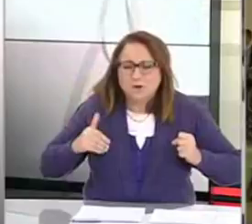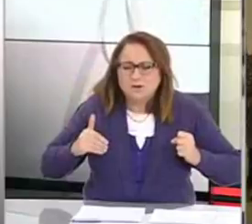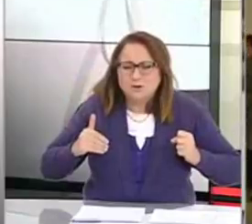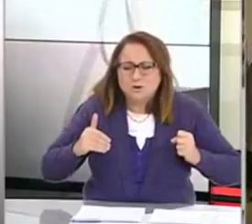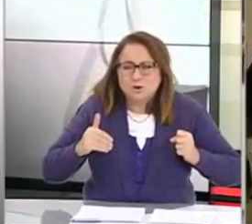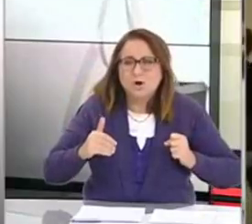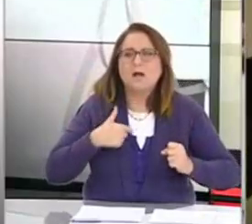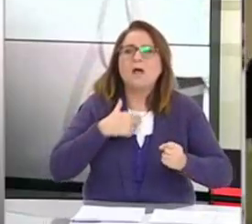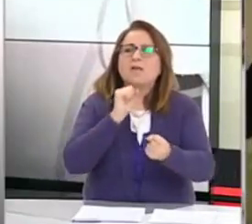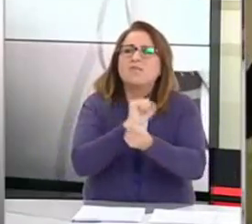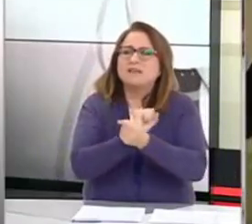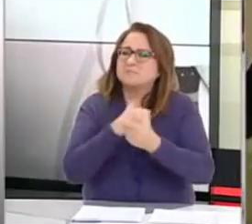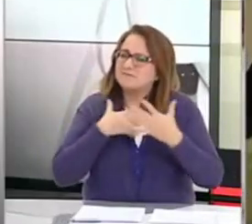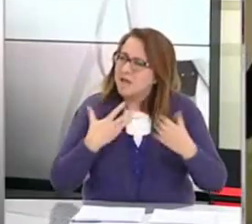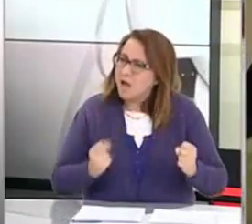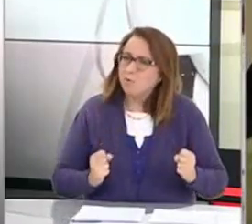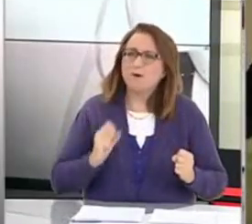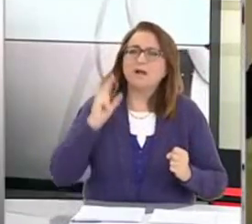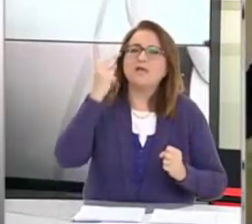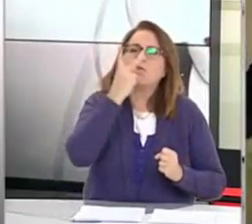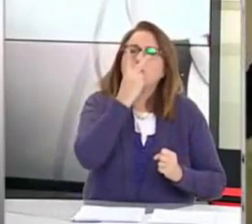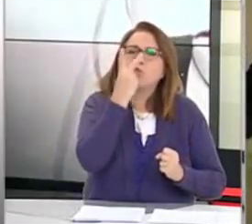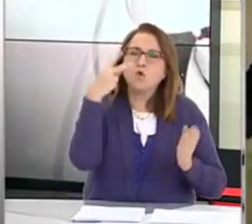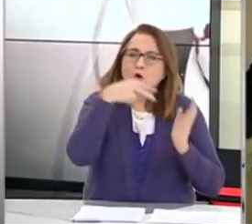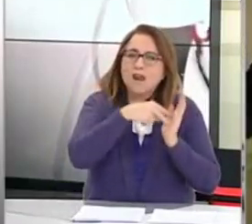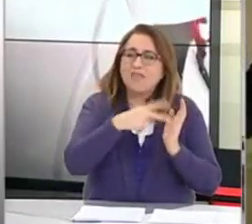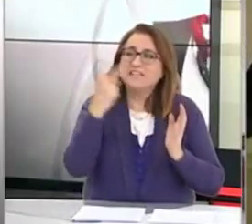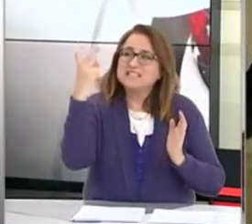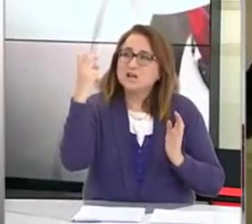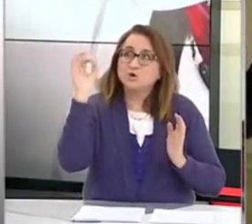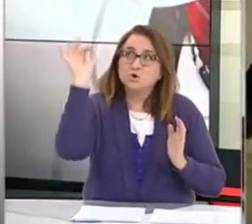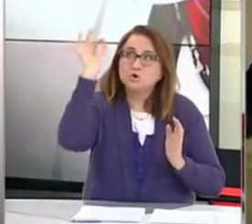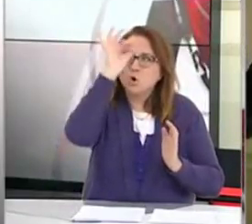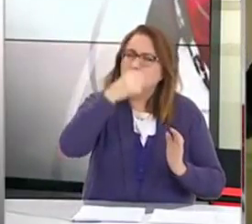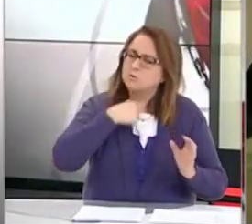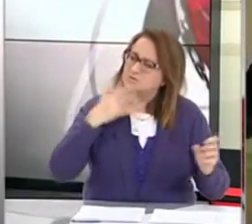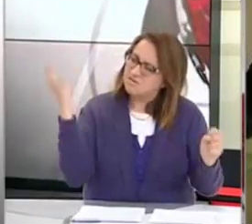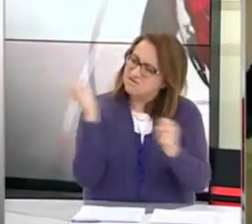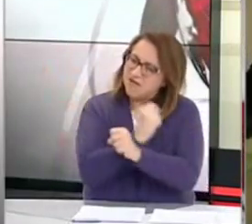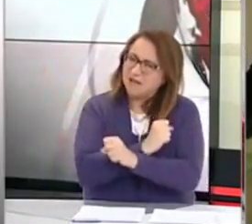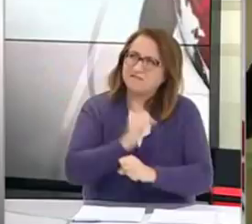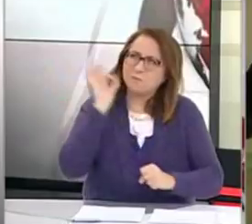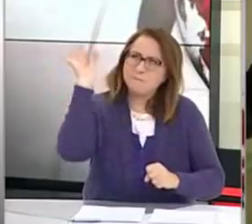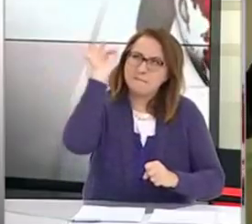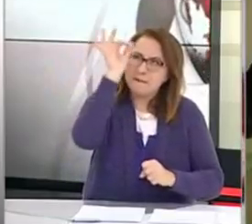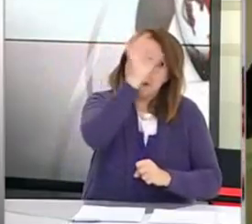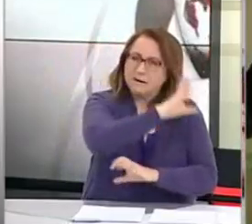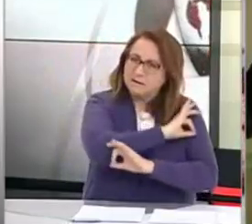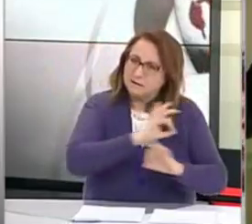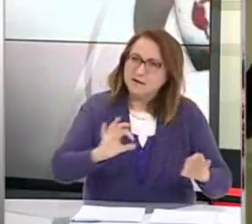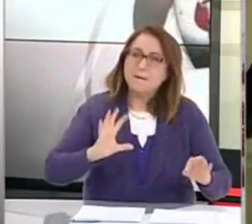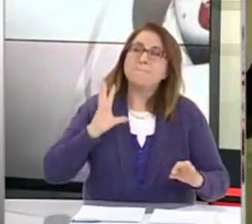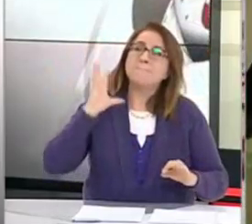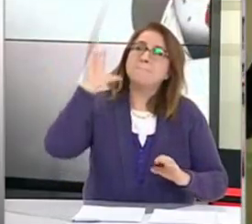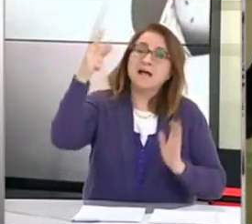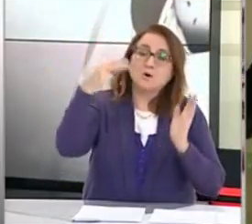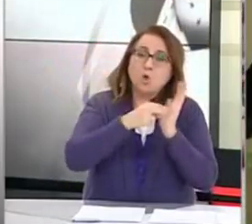τις δεσμεύσεις μας και είμαστε απολύτως αισιόδοξοι ότι θα πιάσουμε και το στόχο του